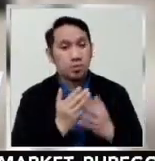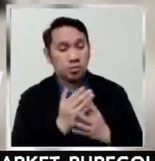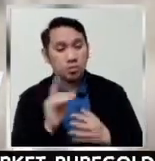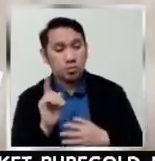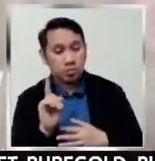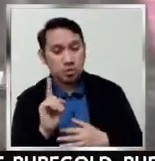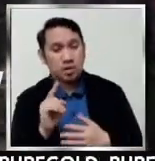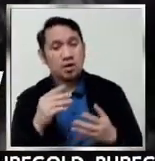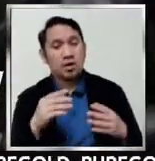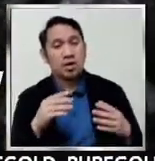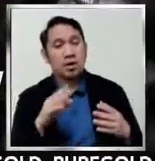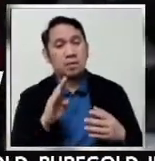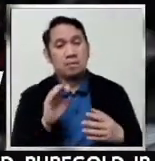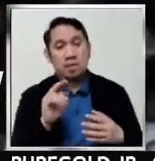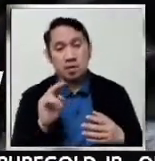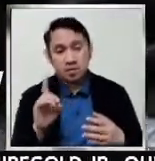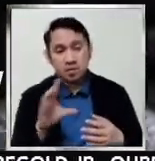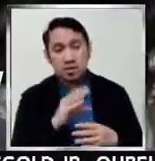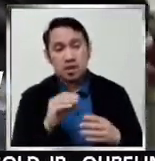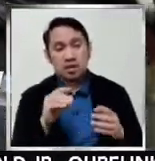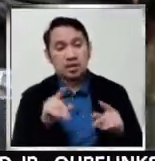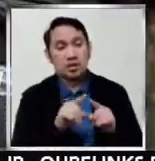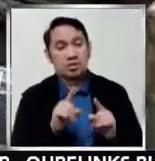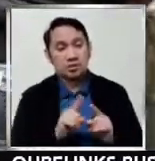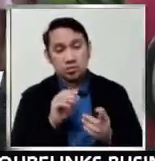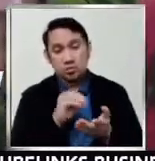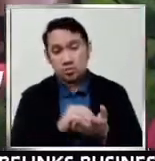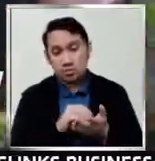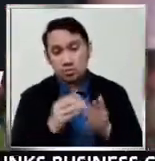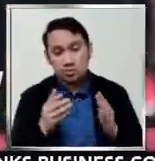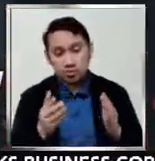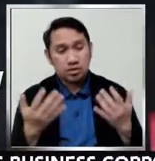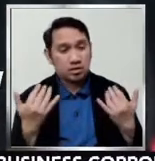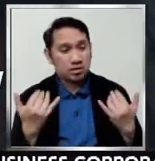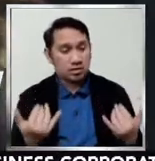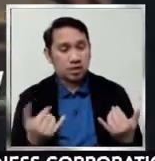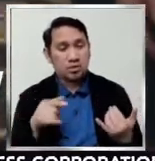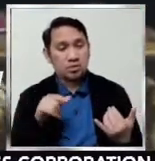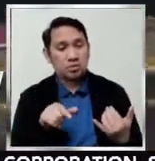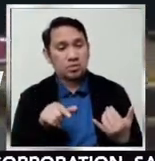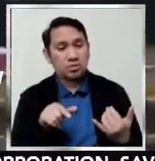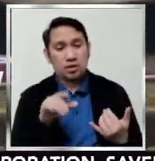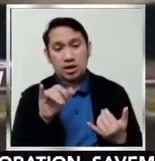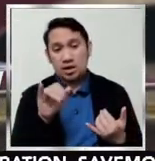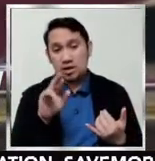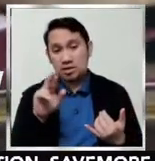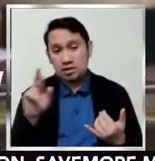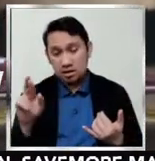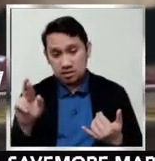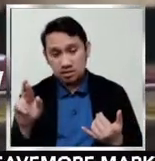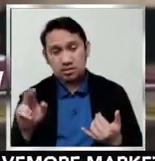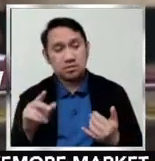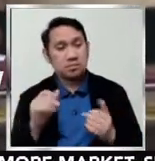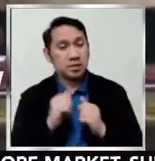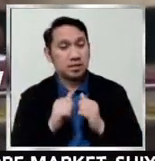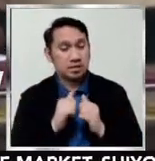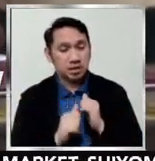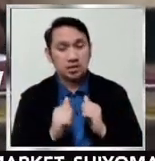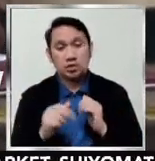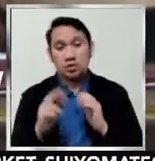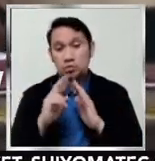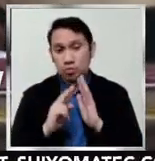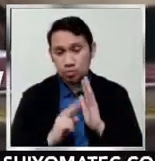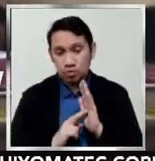pang debt instruments. Sa ngayon, tinatapos pa ang IRR o Implementing Rules and Regulations ng